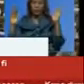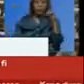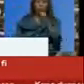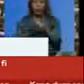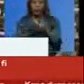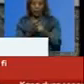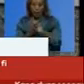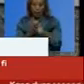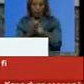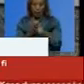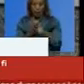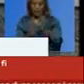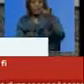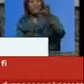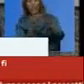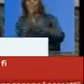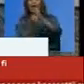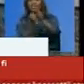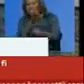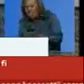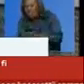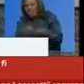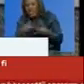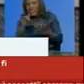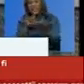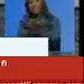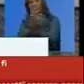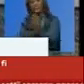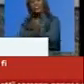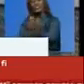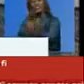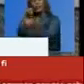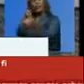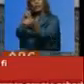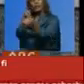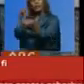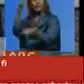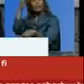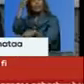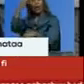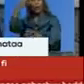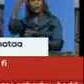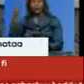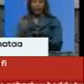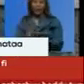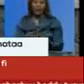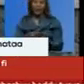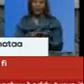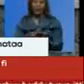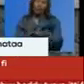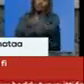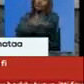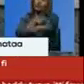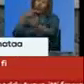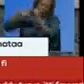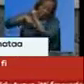ሁለተኛ የሰባት አመት ልጅ ያለው እንዲህ ከፊታችሁ እንደምቆም የምታውቁና ይህንን ሩቅ